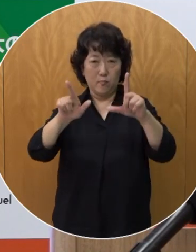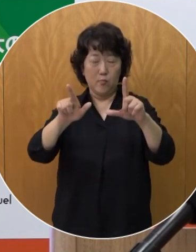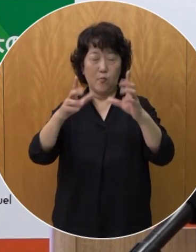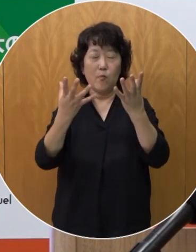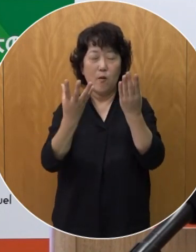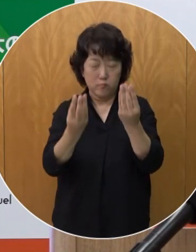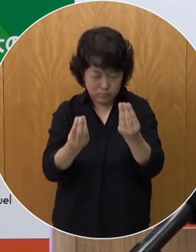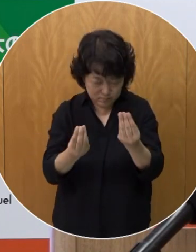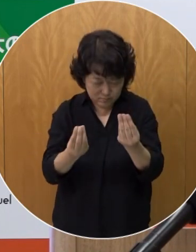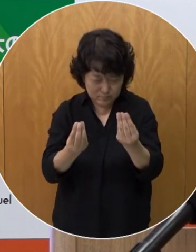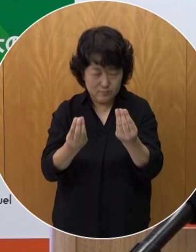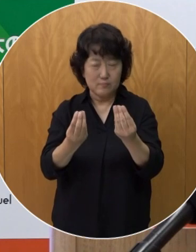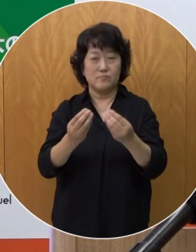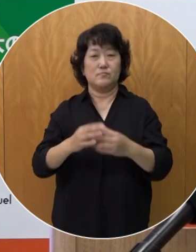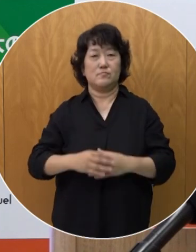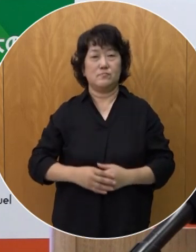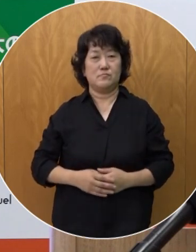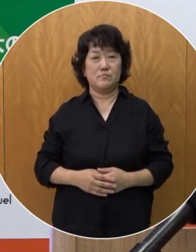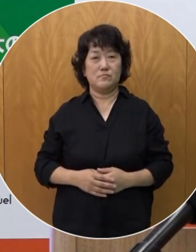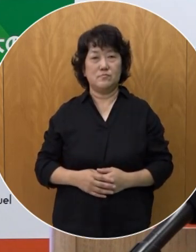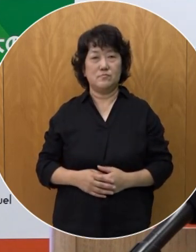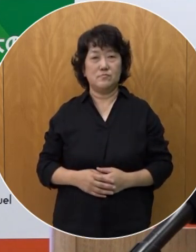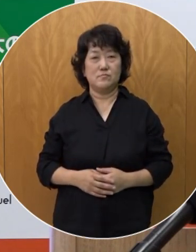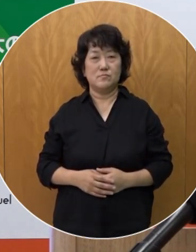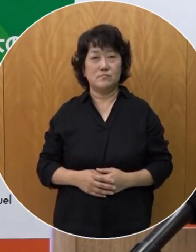以上は以上でございます。